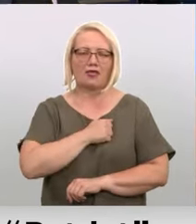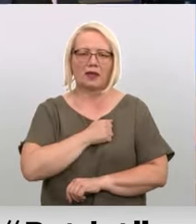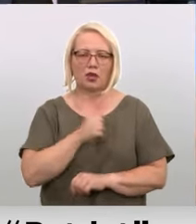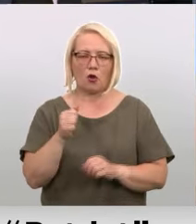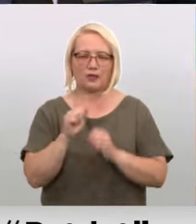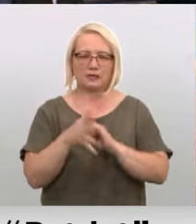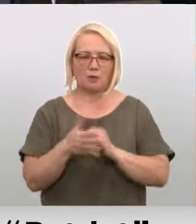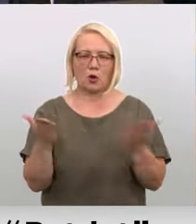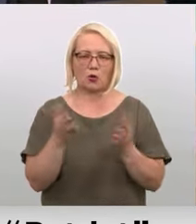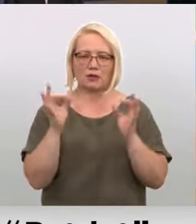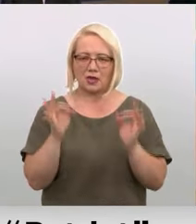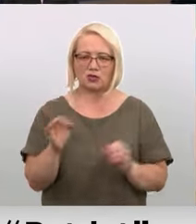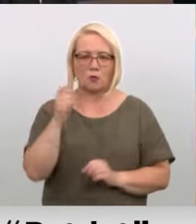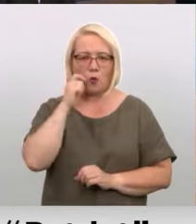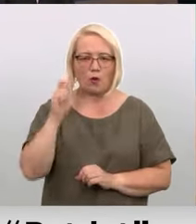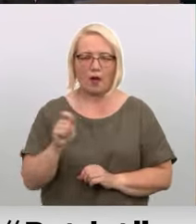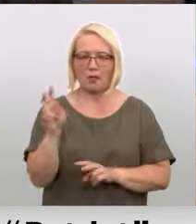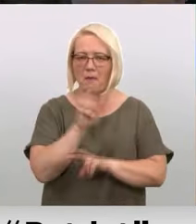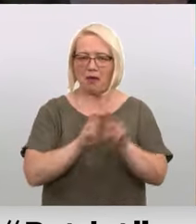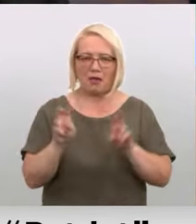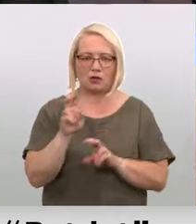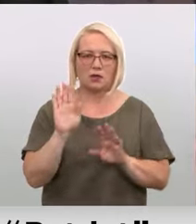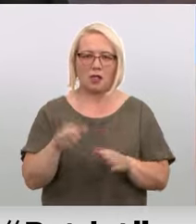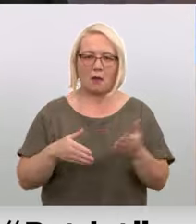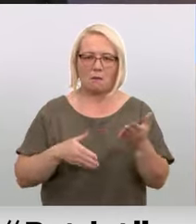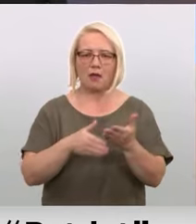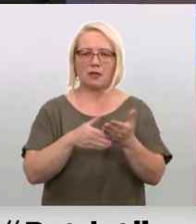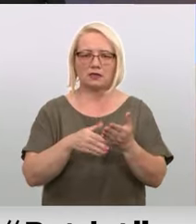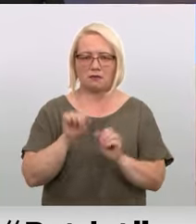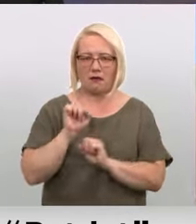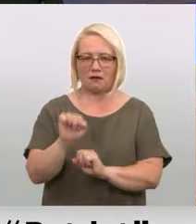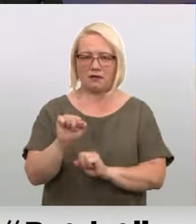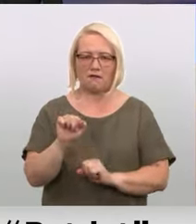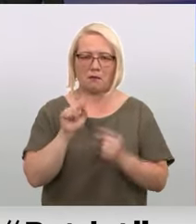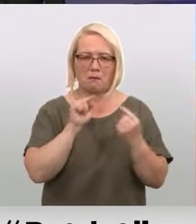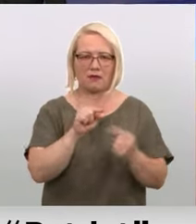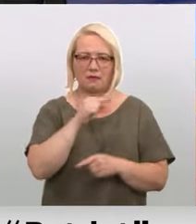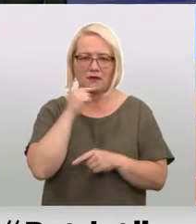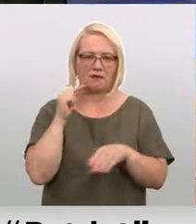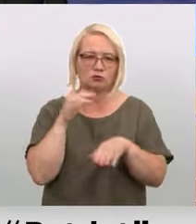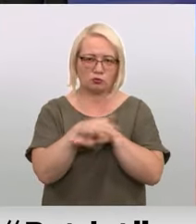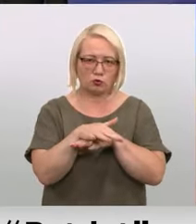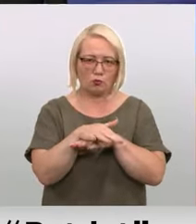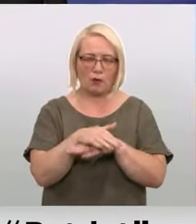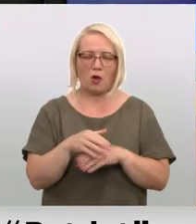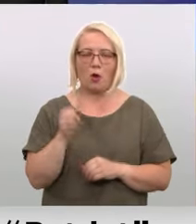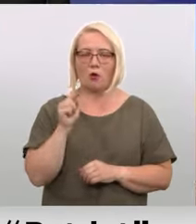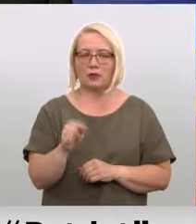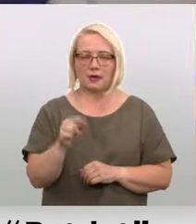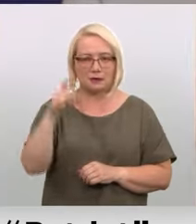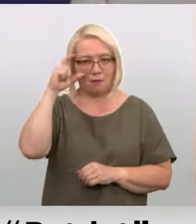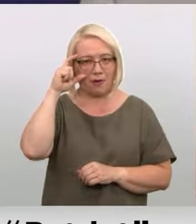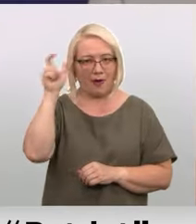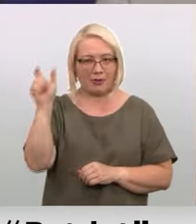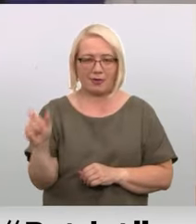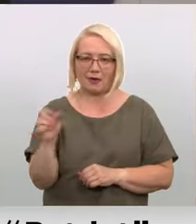Kīva tiešām ir ļoti izmisīgi meklējusi, lai palīdzētu tām aizstāvēties pret Krievijas uzbrukumiem. Un šis Baidena teiktais